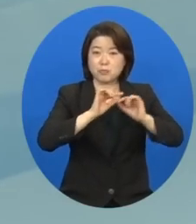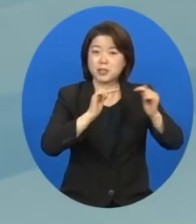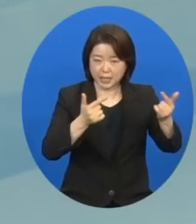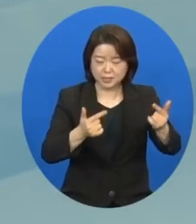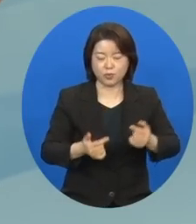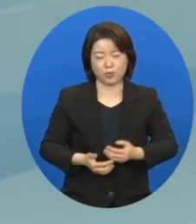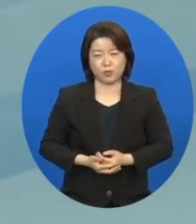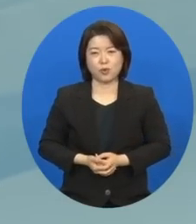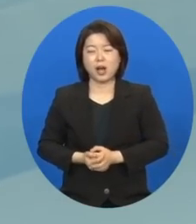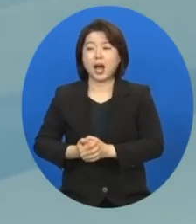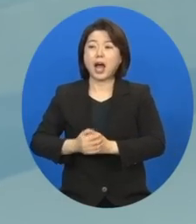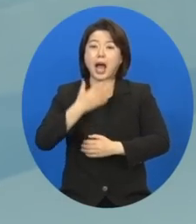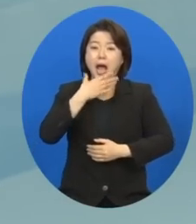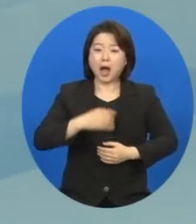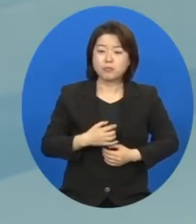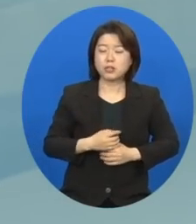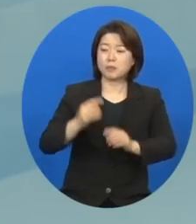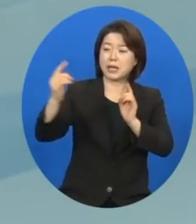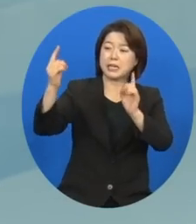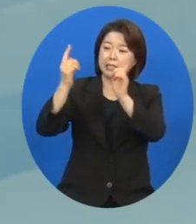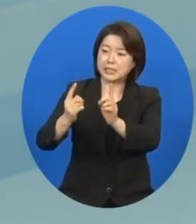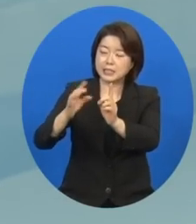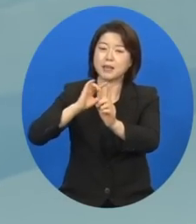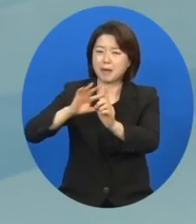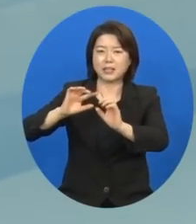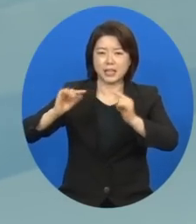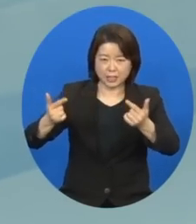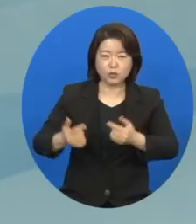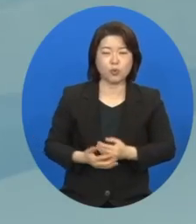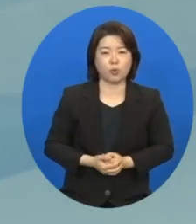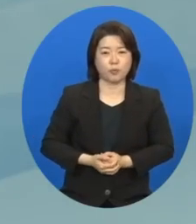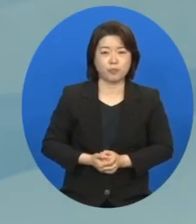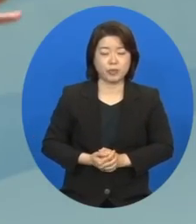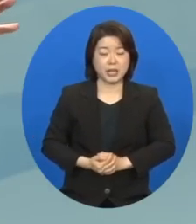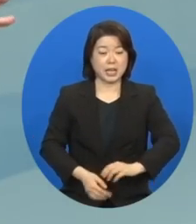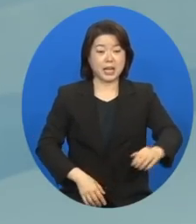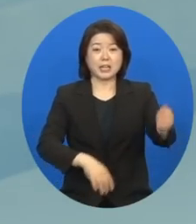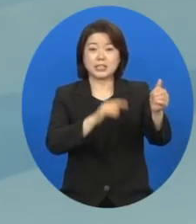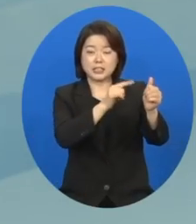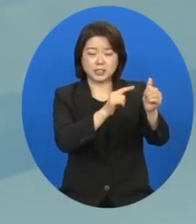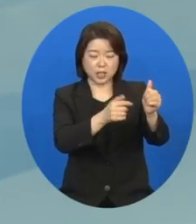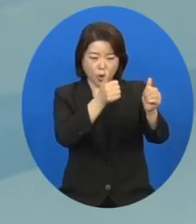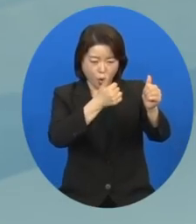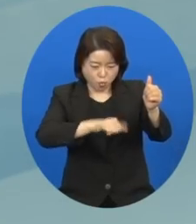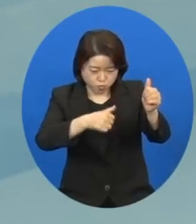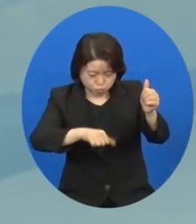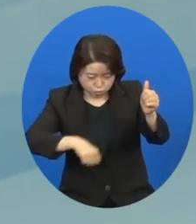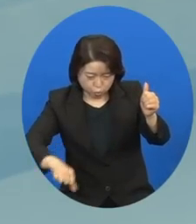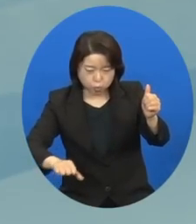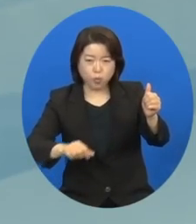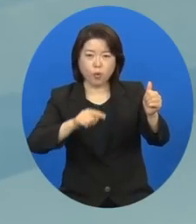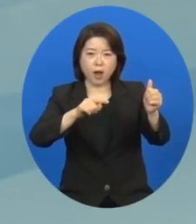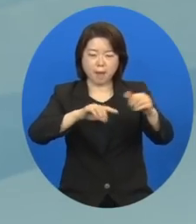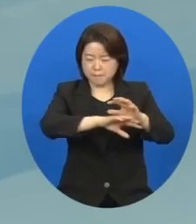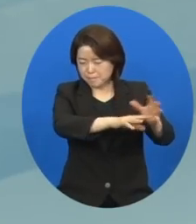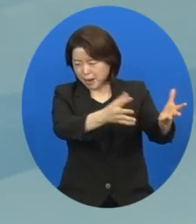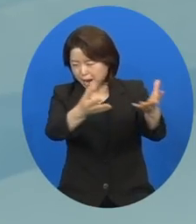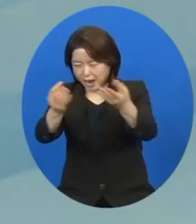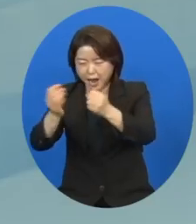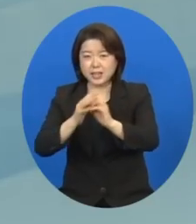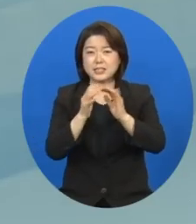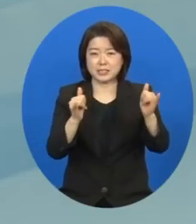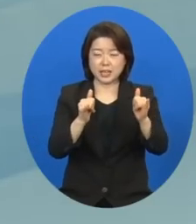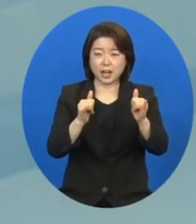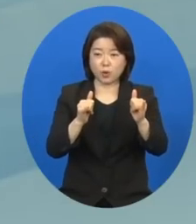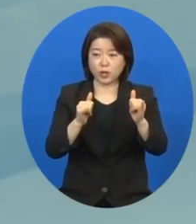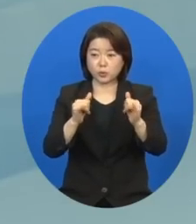그리고 아브라함과의 일대일 관계만이 아니고 그의 후손들, 그의 후손을 통해서 나오게 수많은